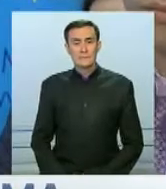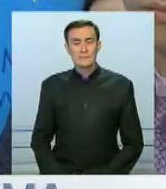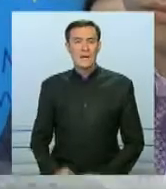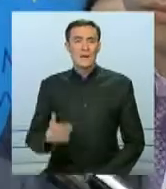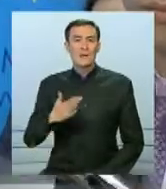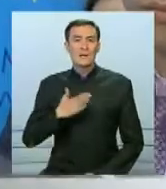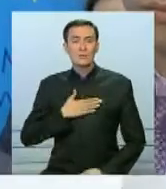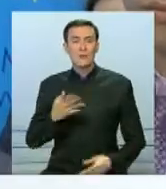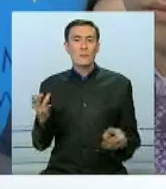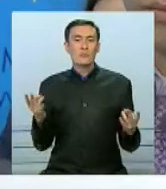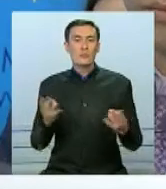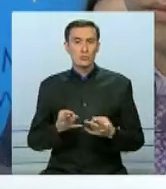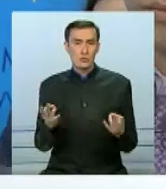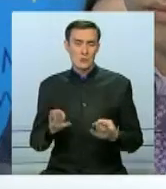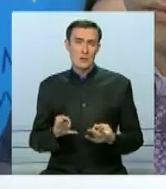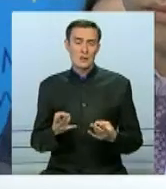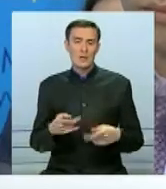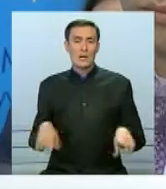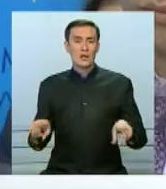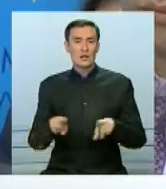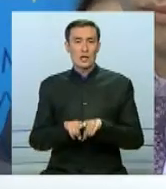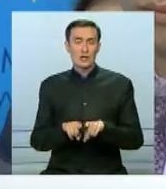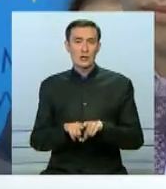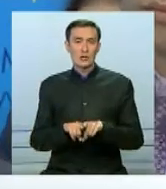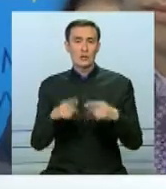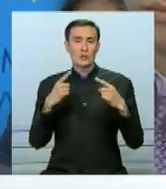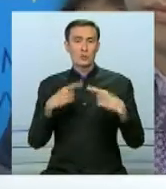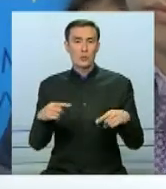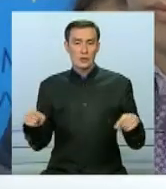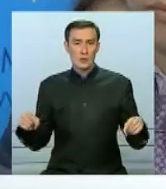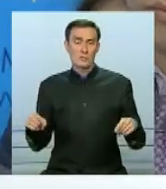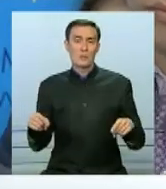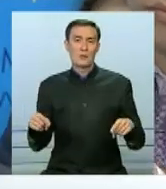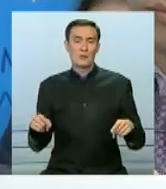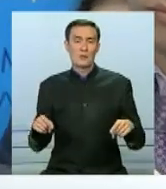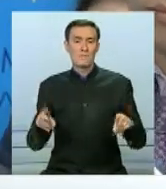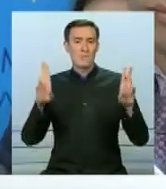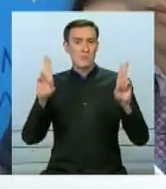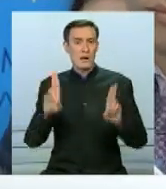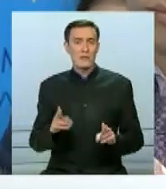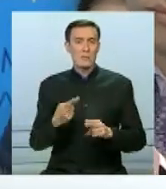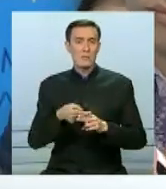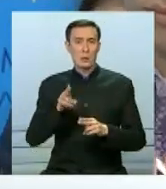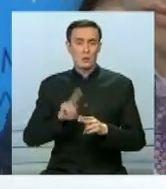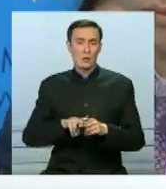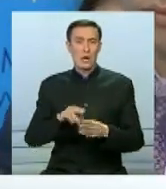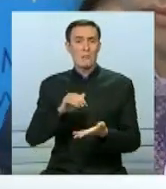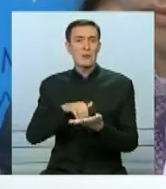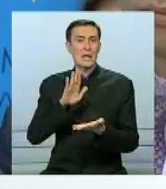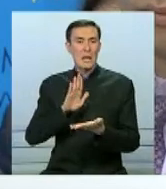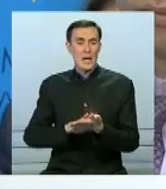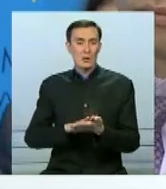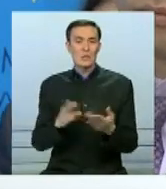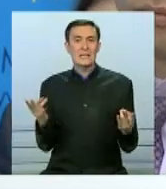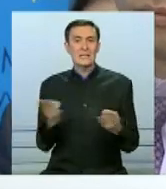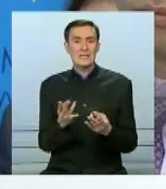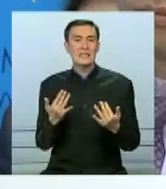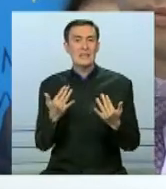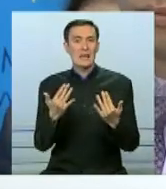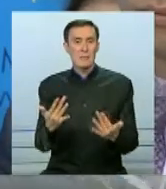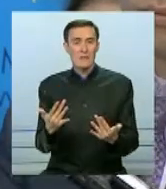Надо вернуться еще также к другим нормам, которые определяют требования к